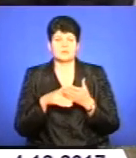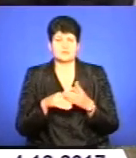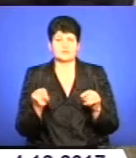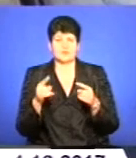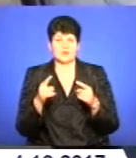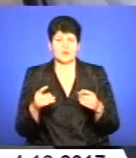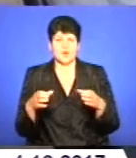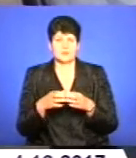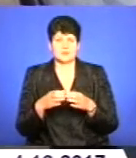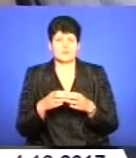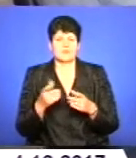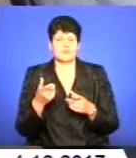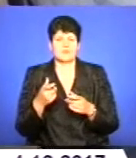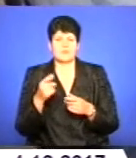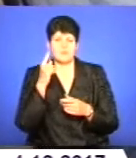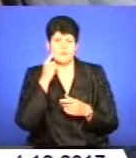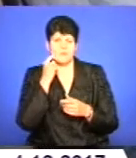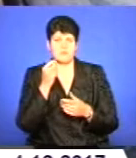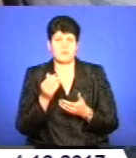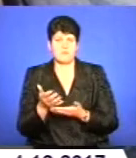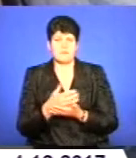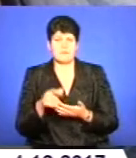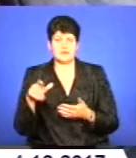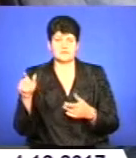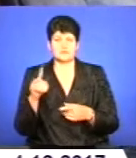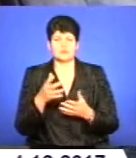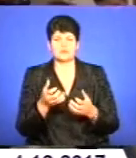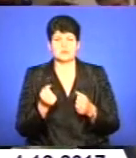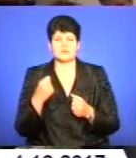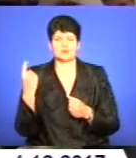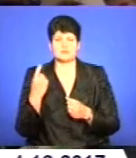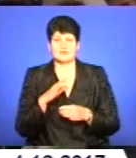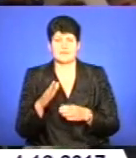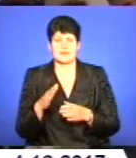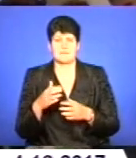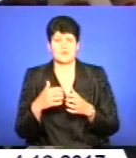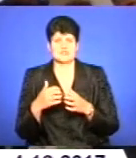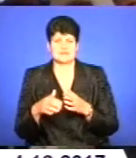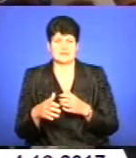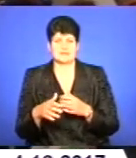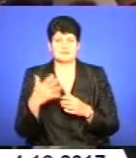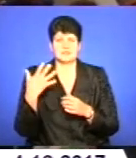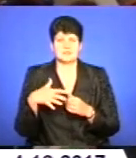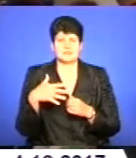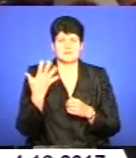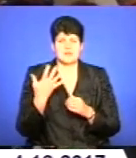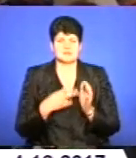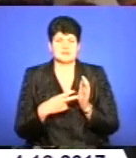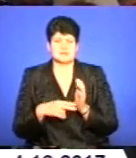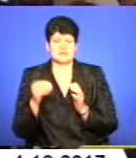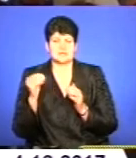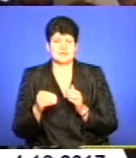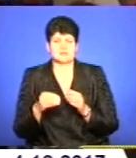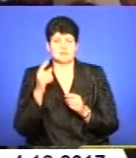пасічників. Пояснюють, так, реальний прибуток отримуватимуть господарі, а не посередники. 55,7 тисяч бджолосімей,